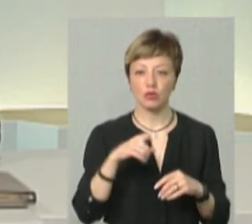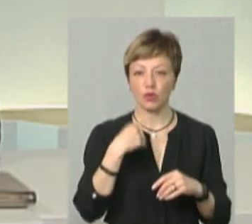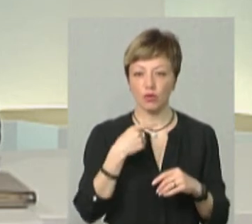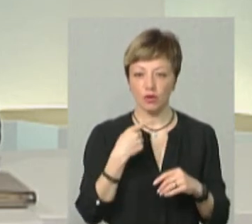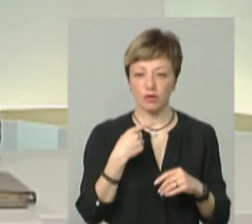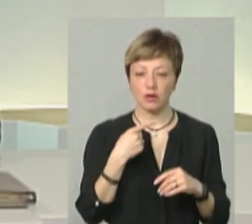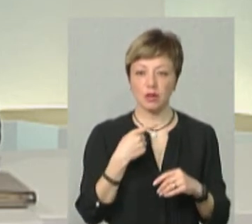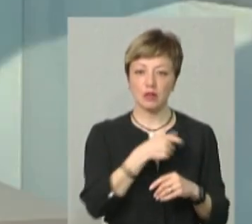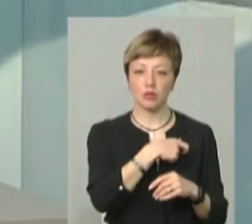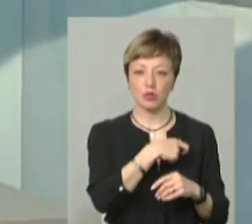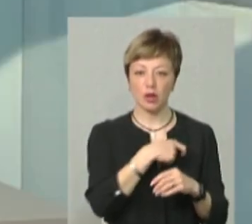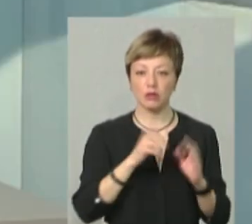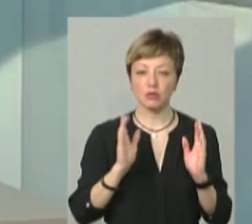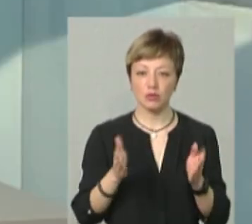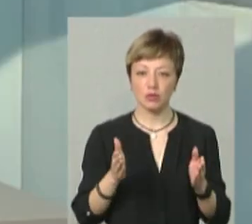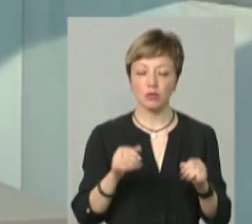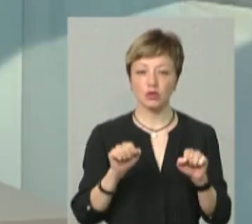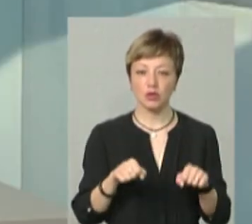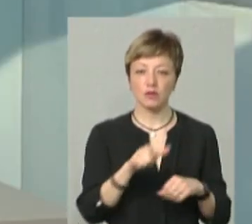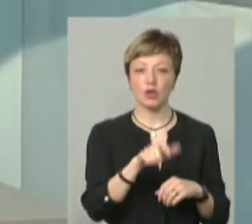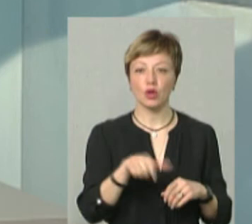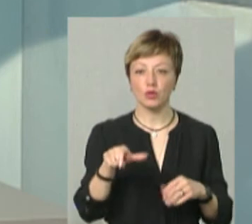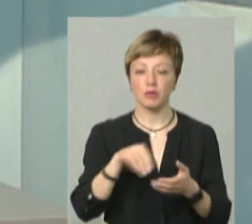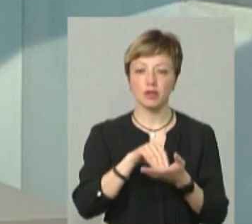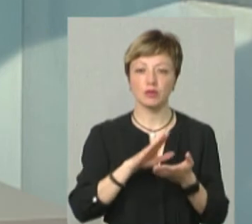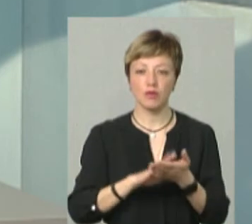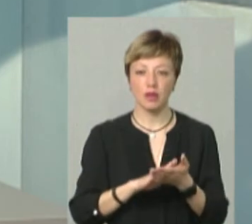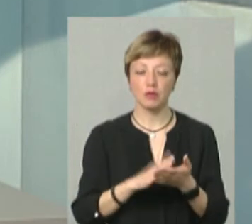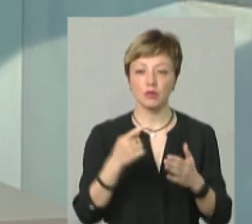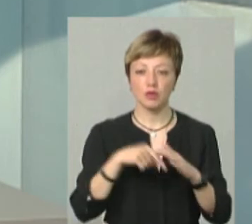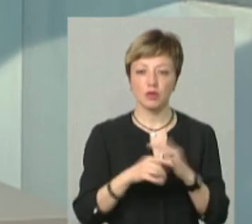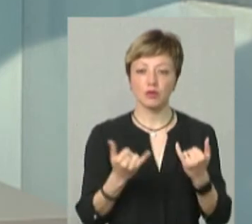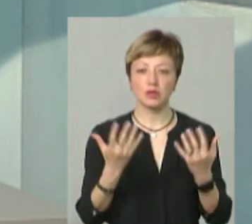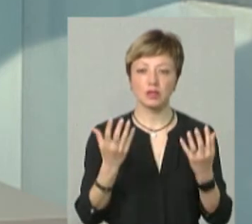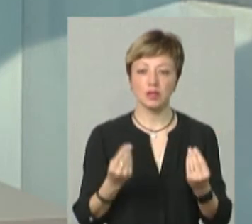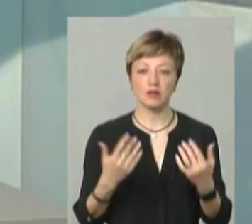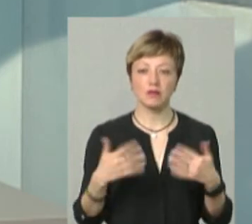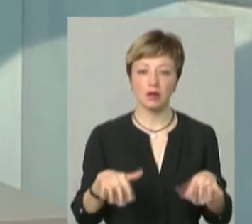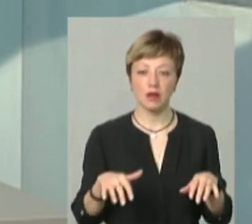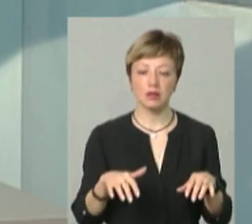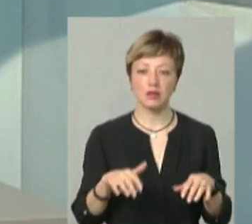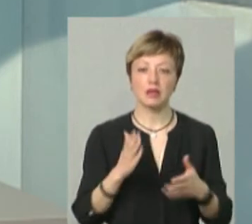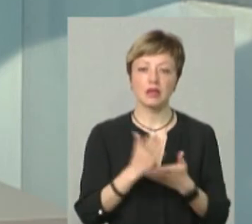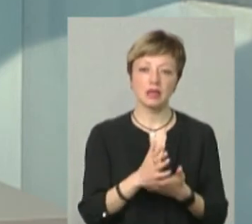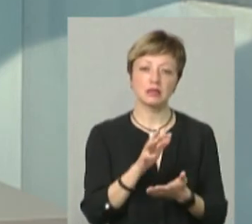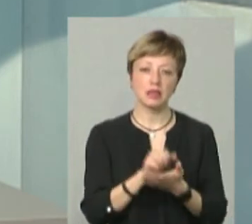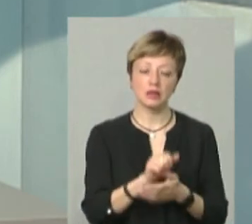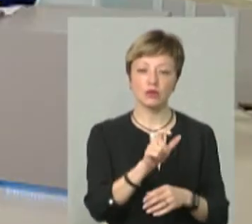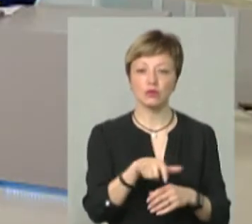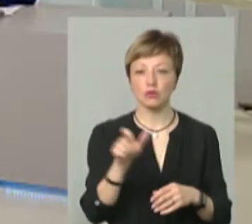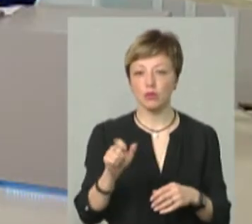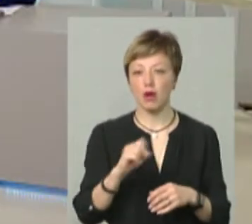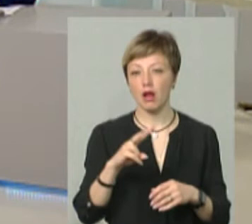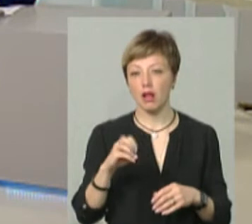пан депутат, буде можливість людям реєструватися, які, по суті, на сьогодні втратили, є зайнятими особами, але